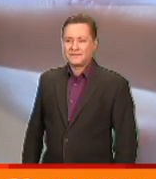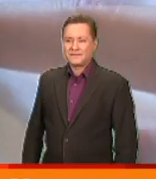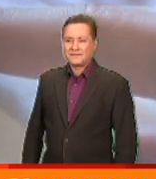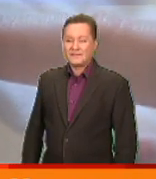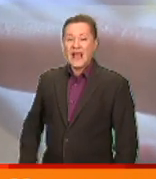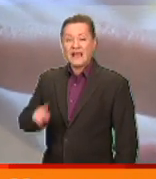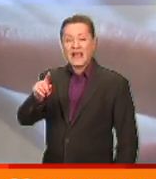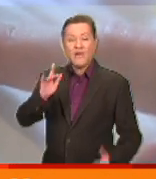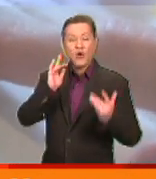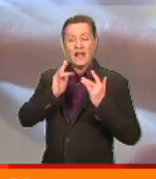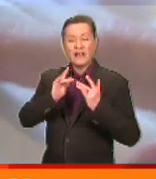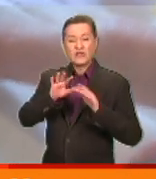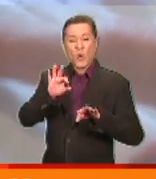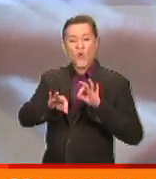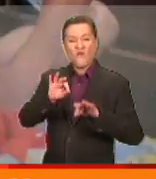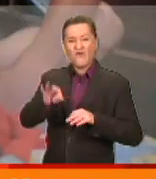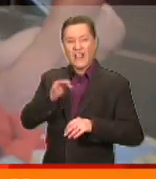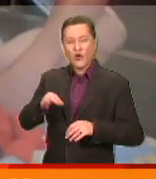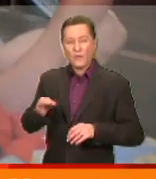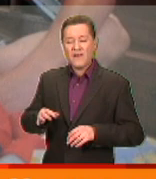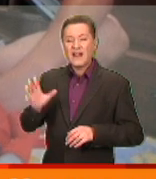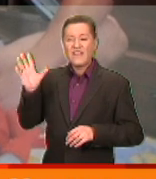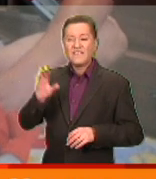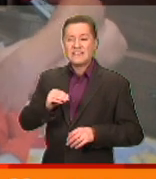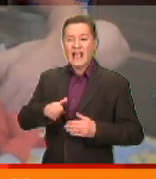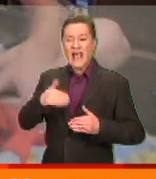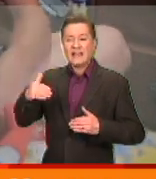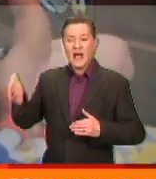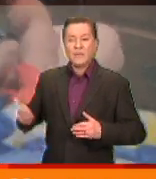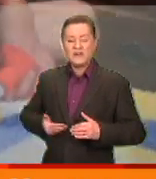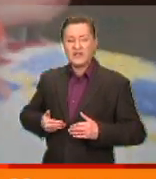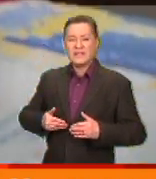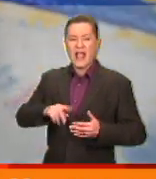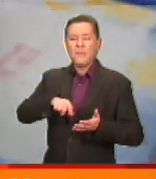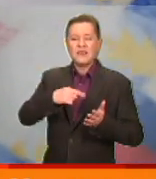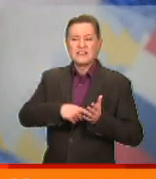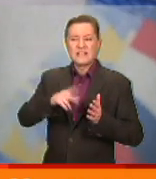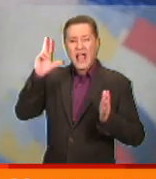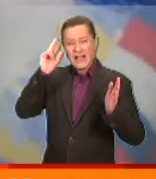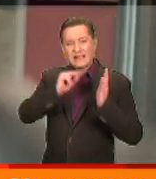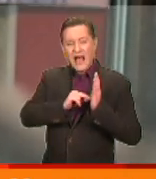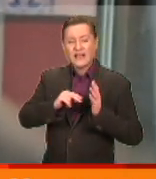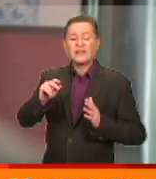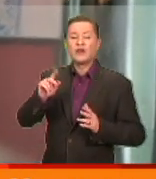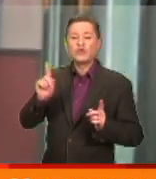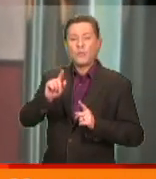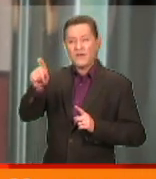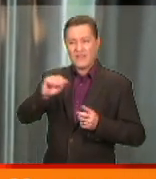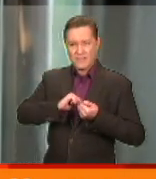На його ліжку батьки викарбували всі етапи його життя, міста та дати, аби він пам'ятав.